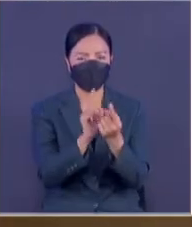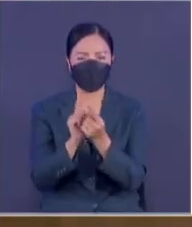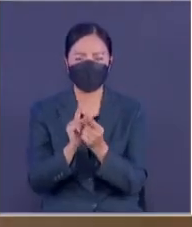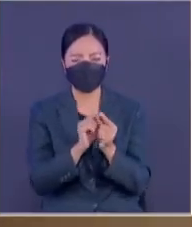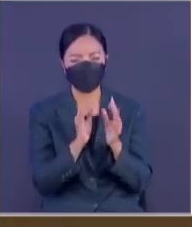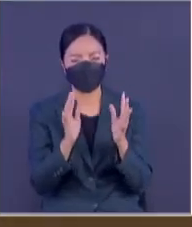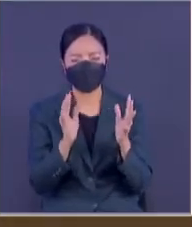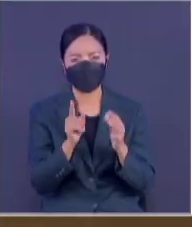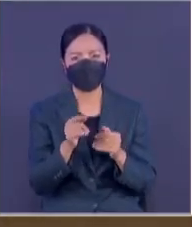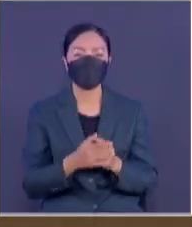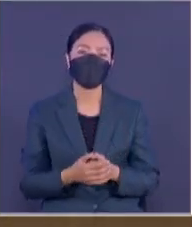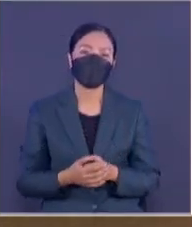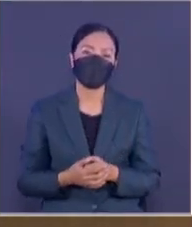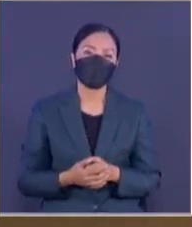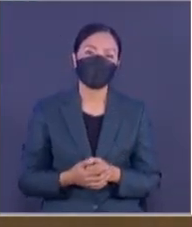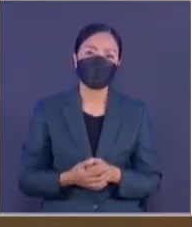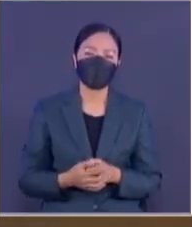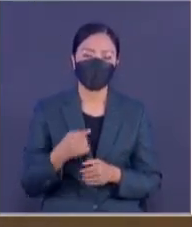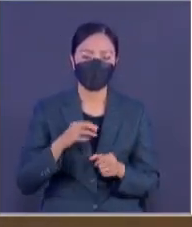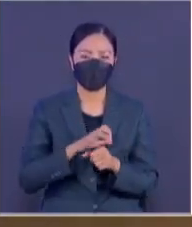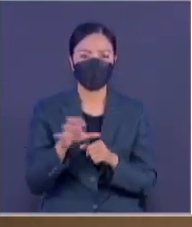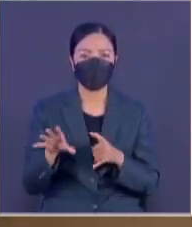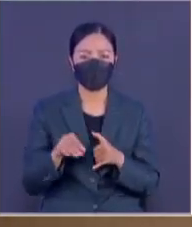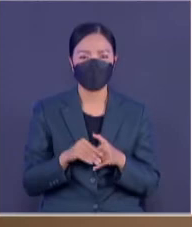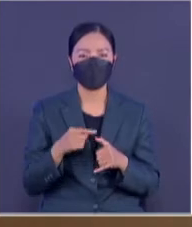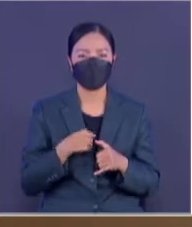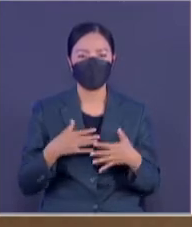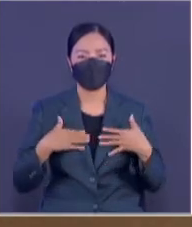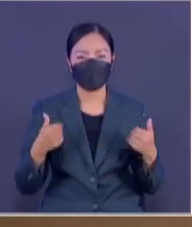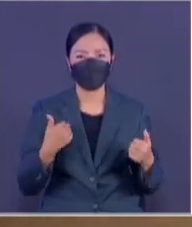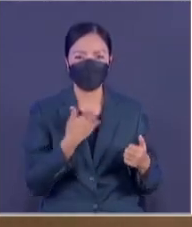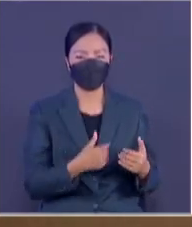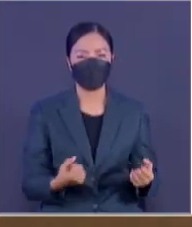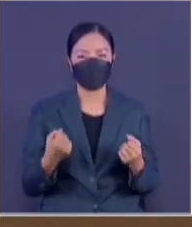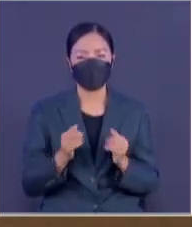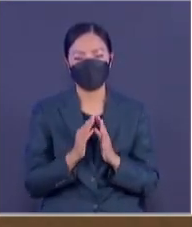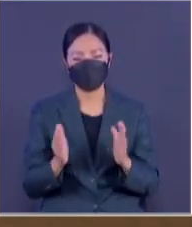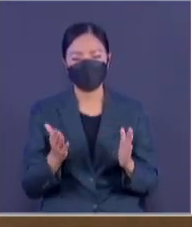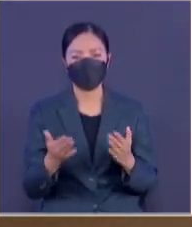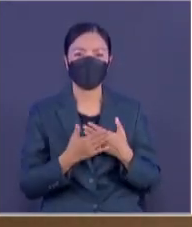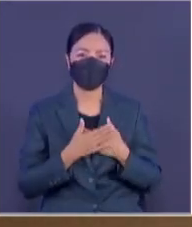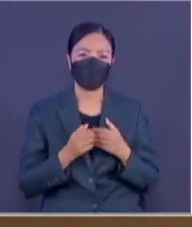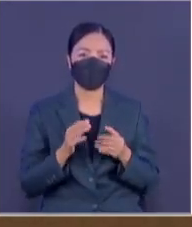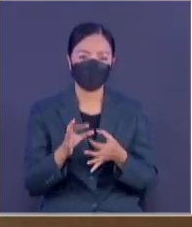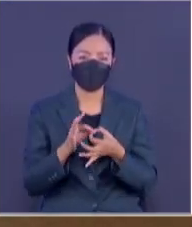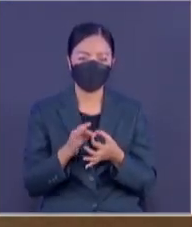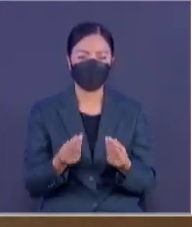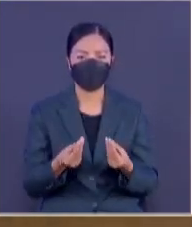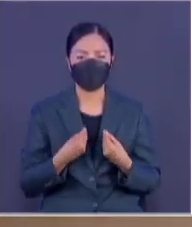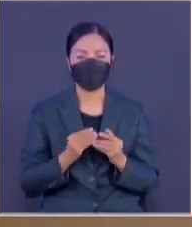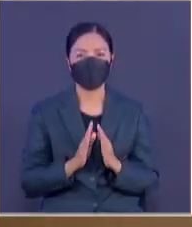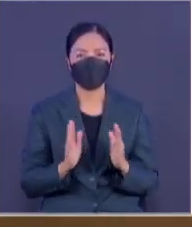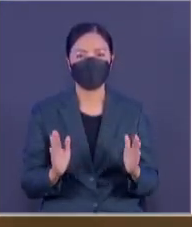คนมากมายด้วยค่ะอย่างไรก็ตามนะคะถึงเขาจะติดโควิชแต่เขาก็ยังสบายดีขอบคุณสำหรับทุกความรักและความห่วงใย